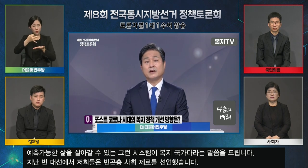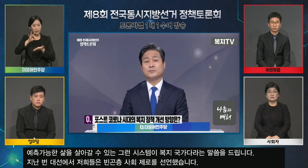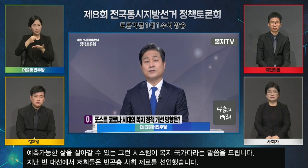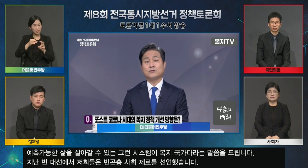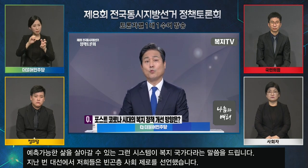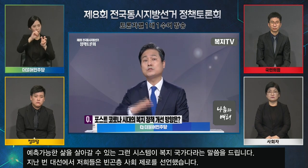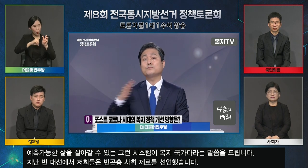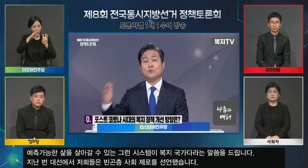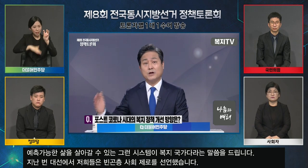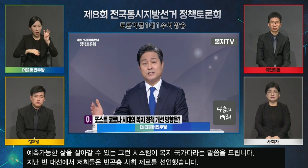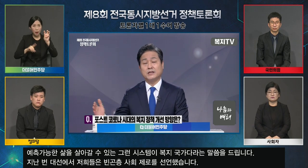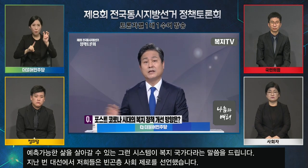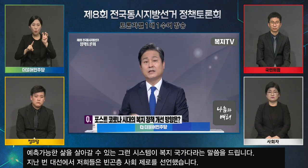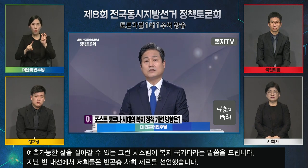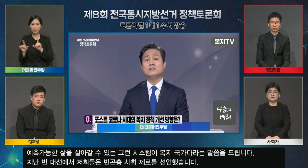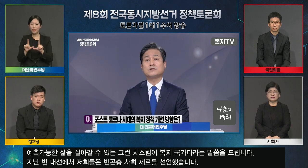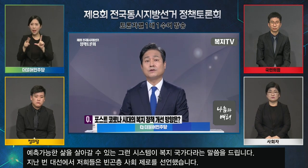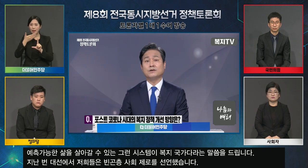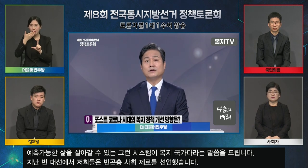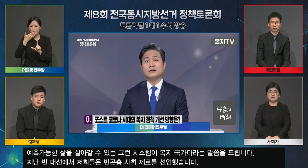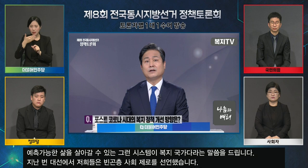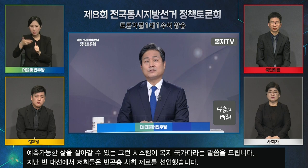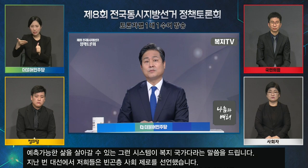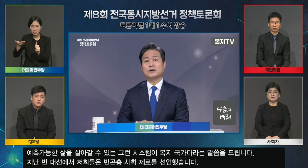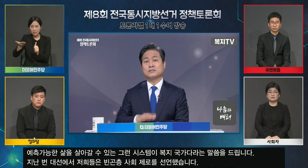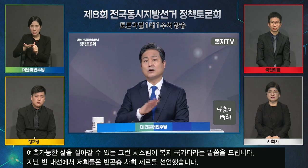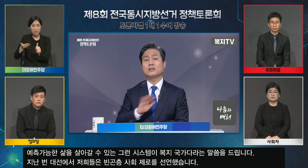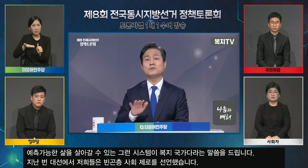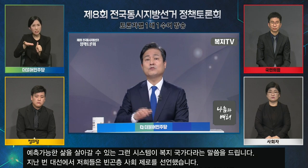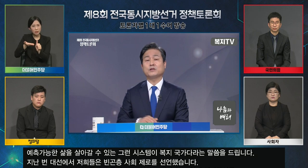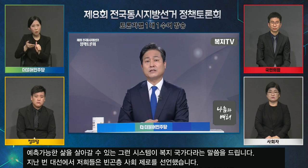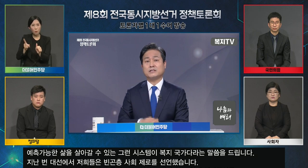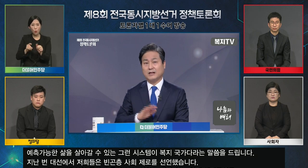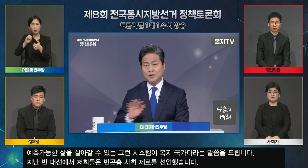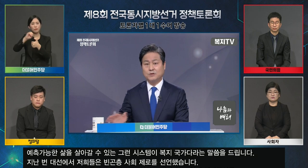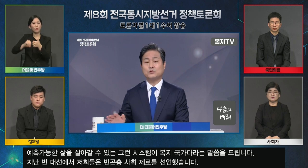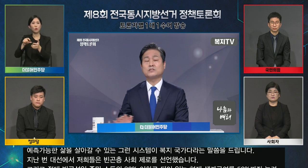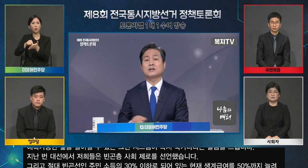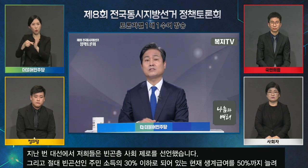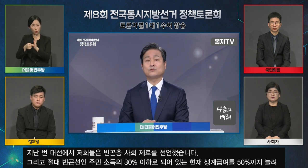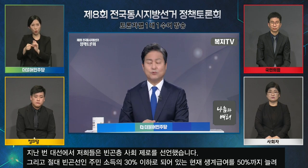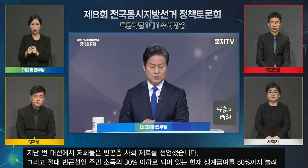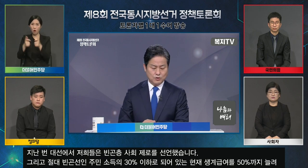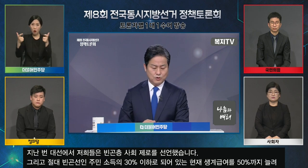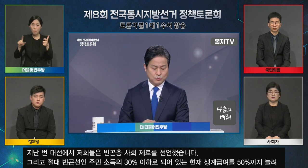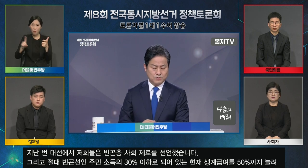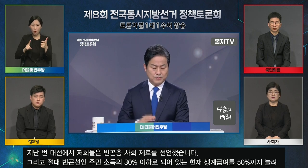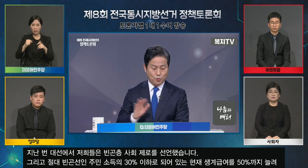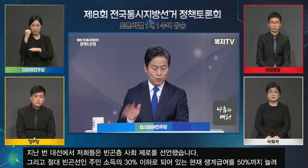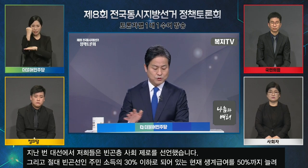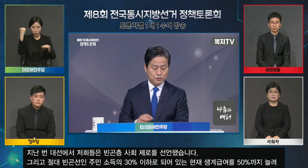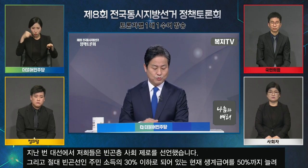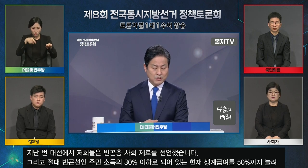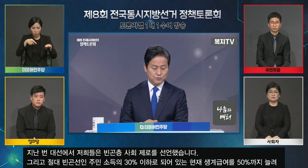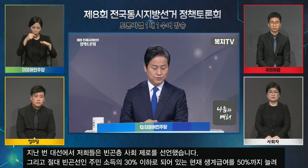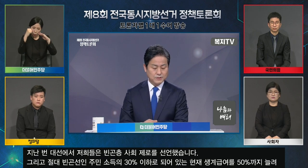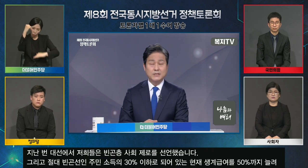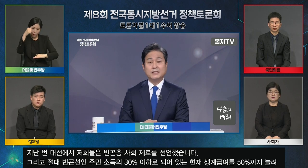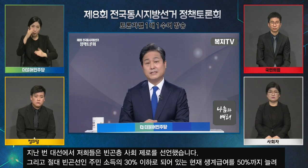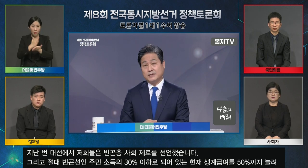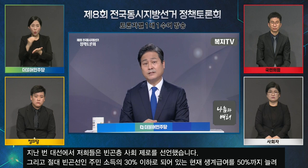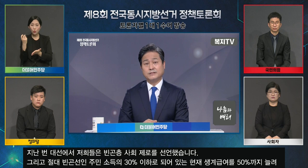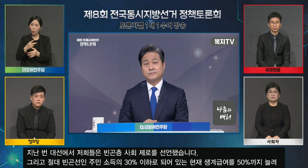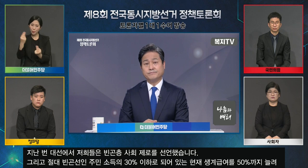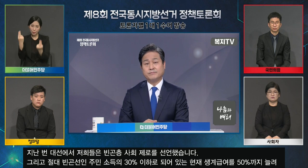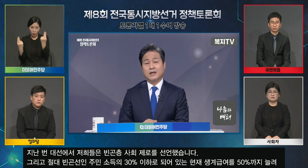생계급여를 50%까지 늘려서 정말 절대 빈곤이 아니라 상대 빈곤층까지도 보호할 수 있도록 하고요.